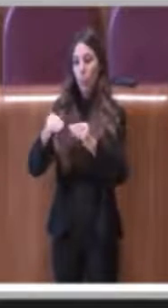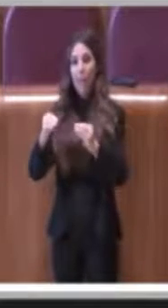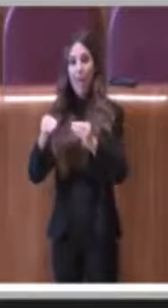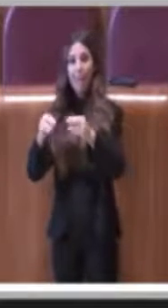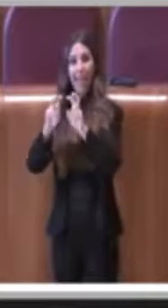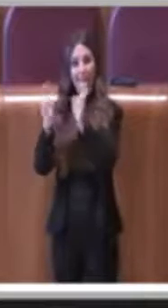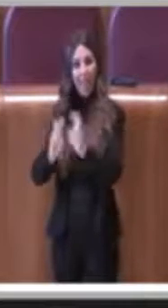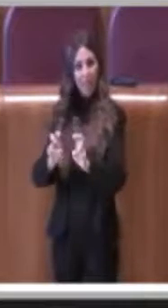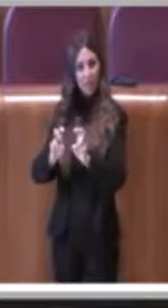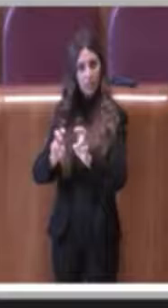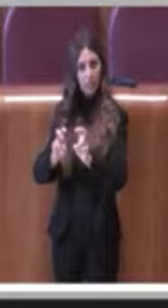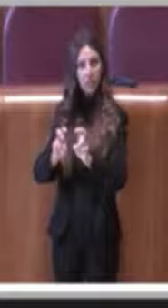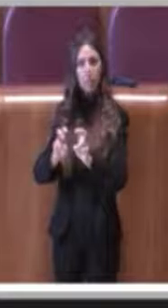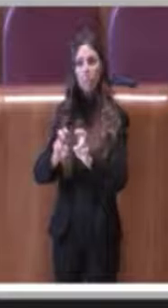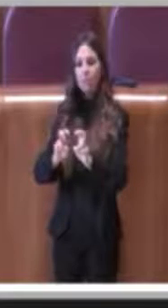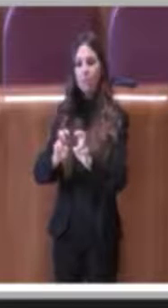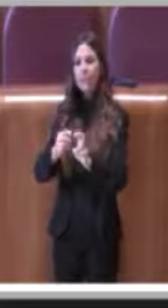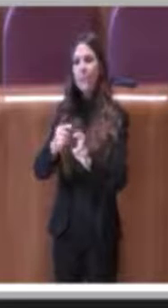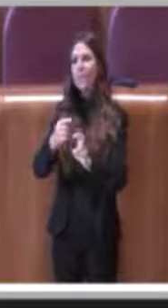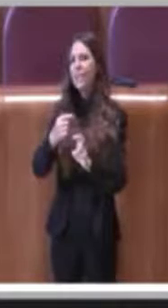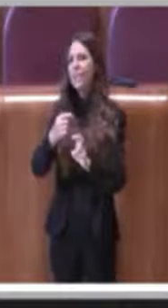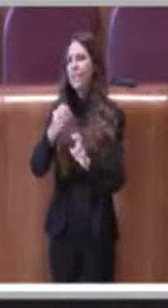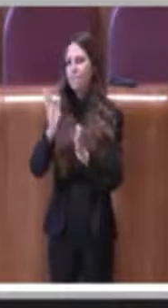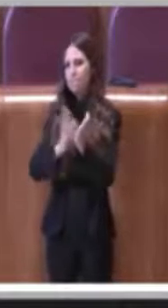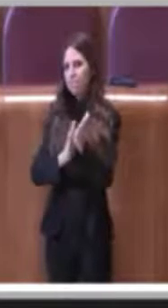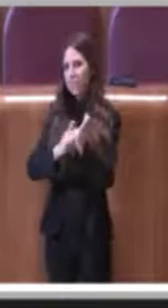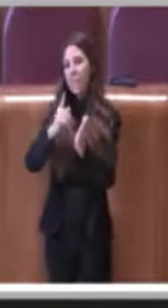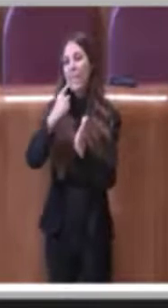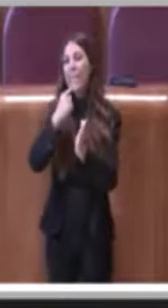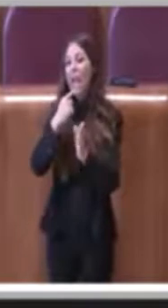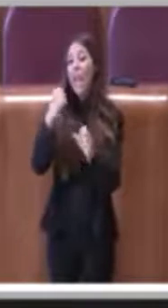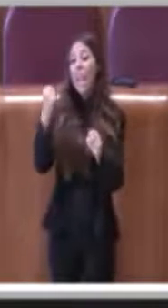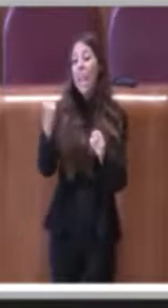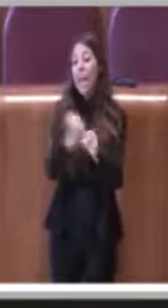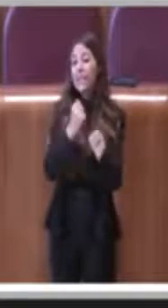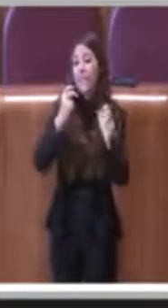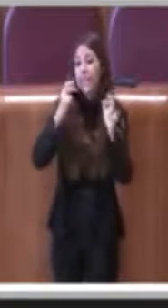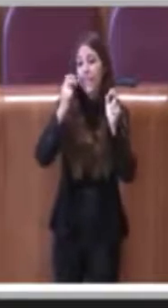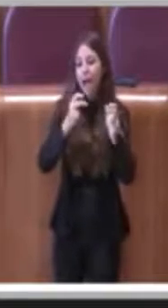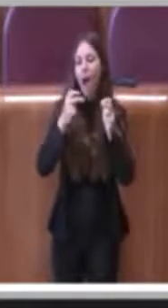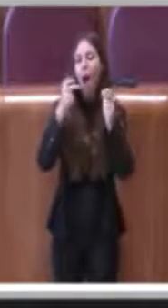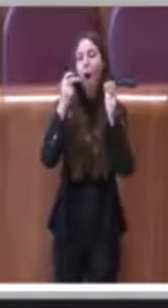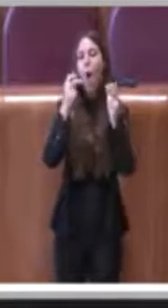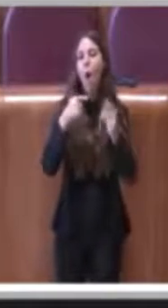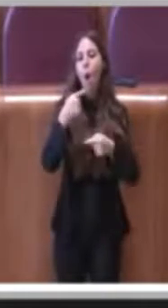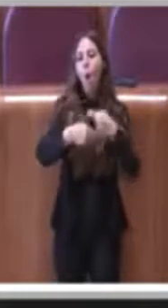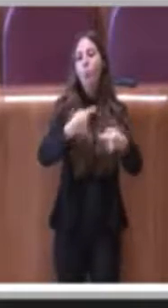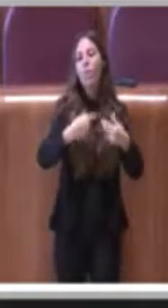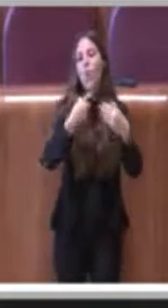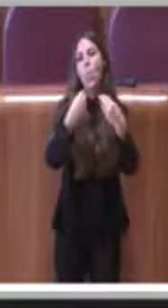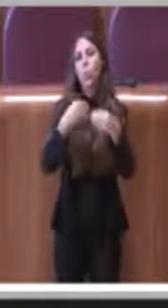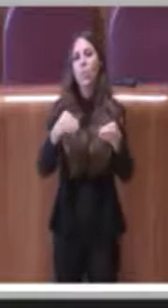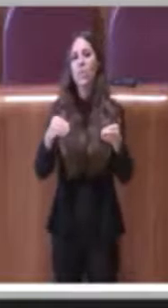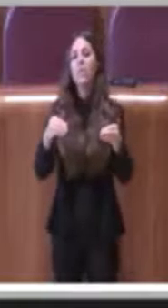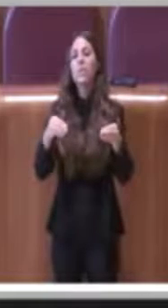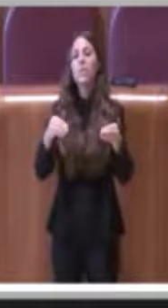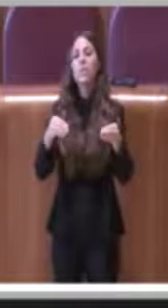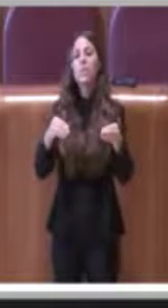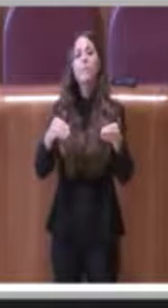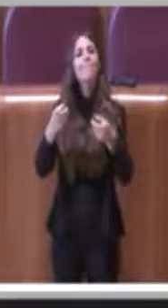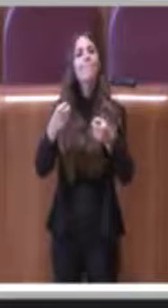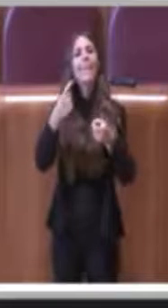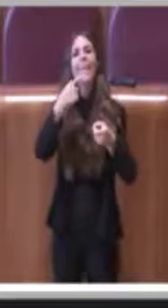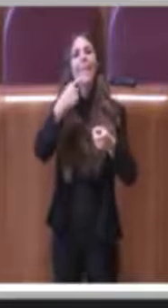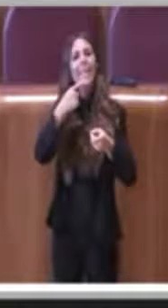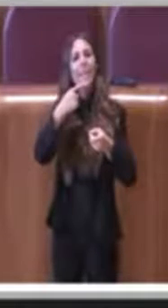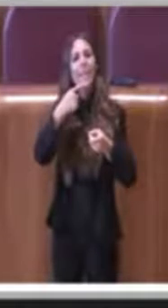dobbiamo senz'altro al contributo, al lavoro ostinato, professionale, costante, del